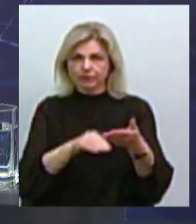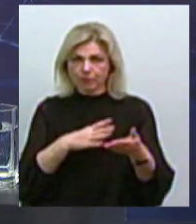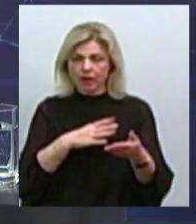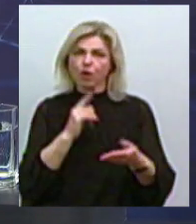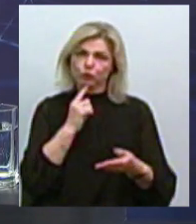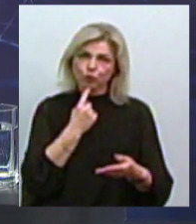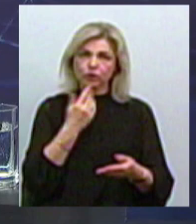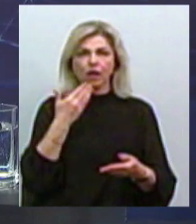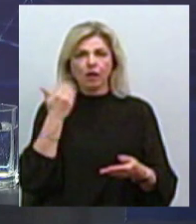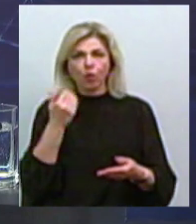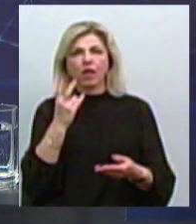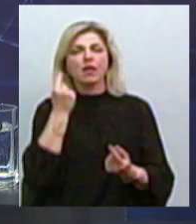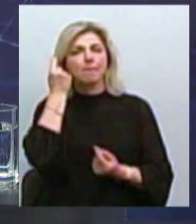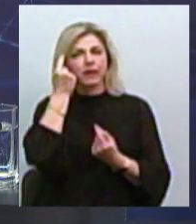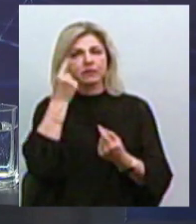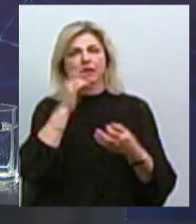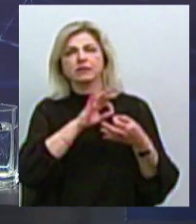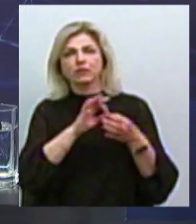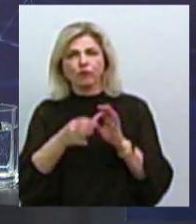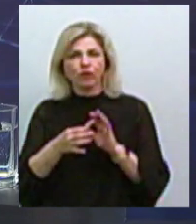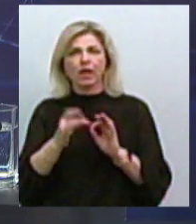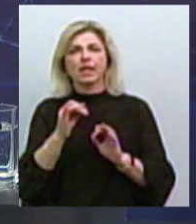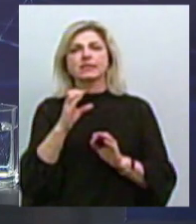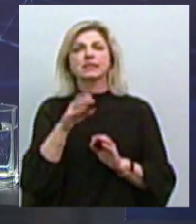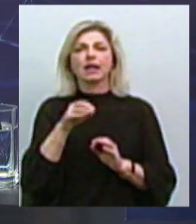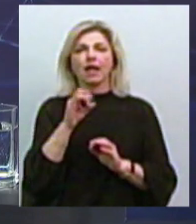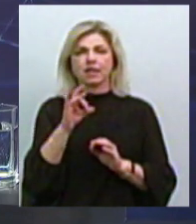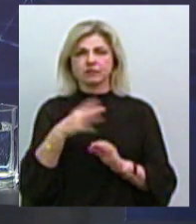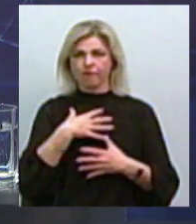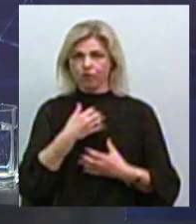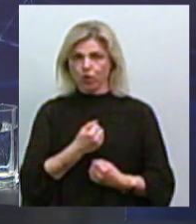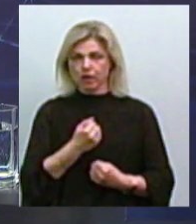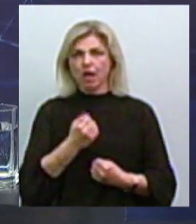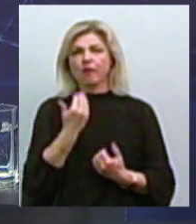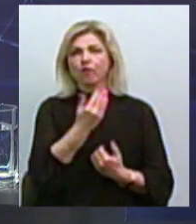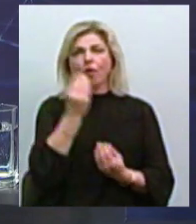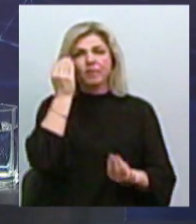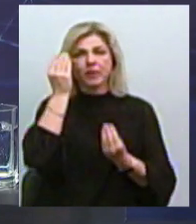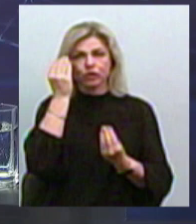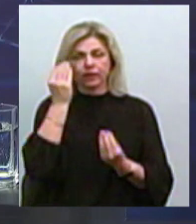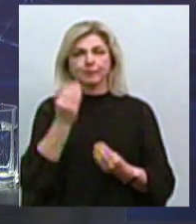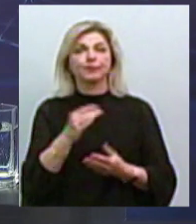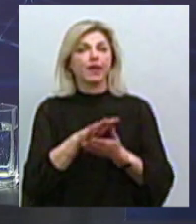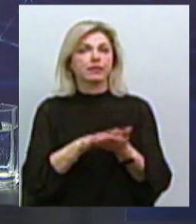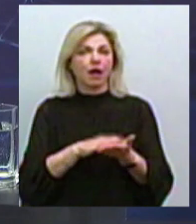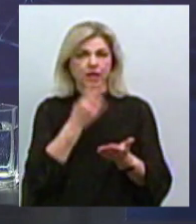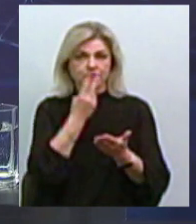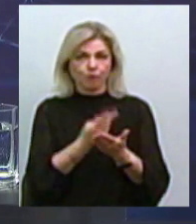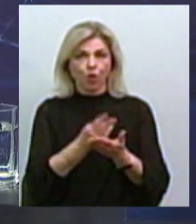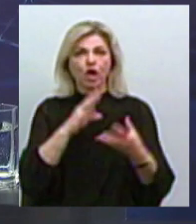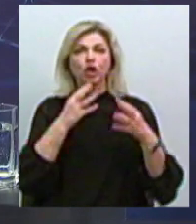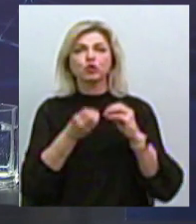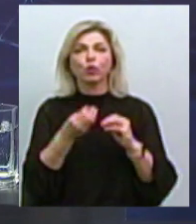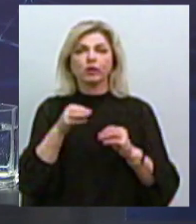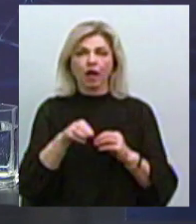на логіку, на мислення, на стресостійкість, тобто враження вже людини ми питаємо. Далі ми дивимося результати, звісно,